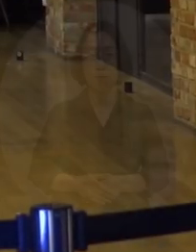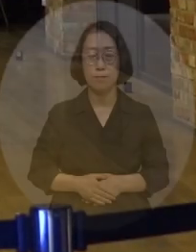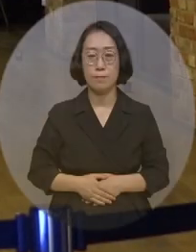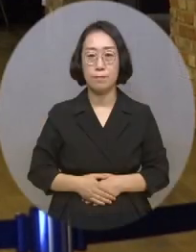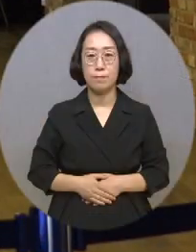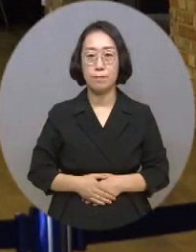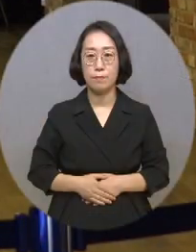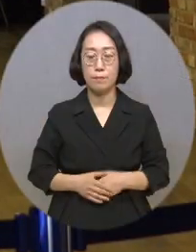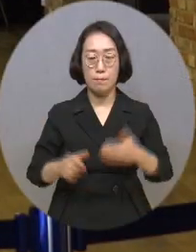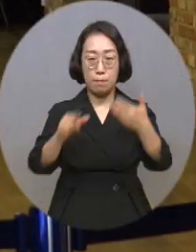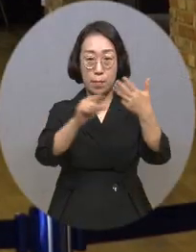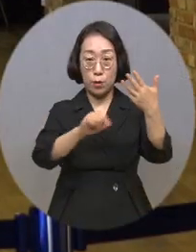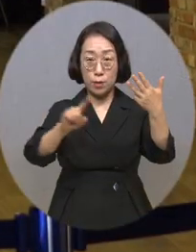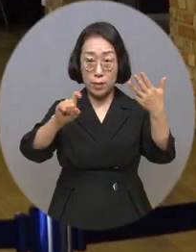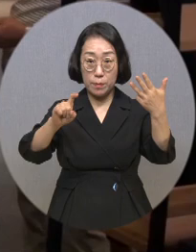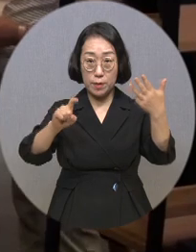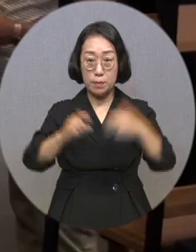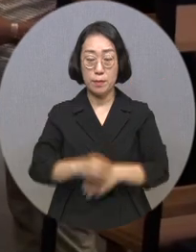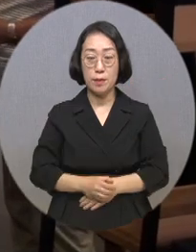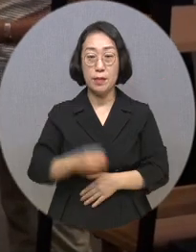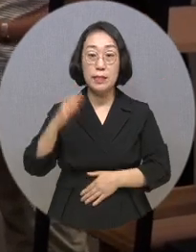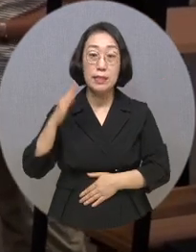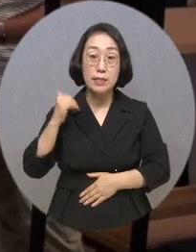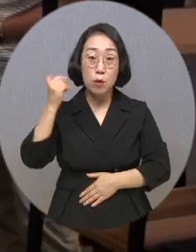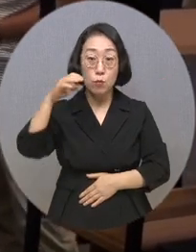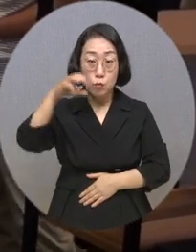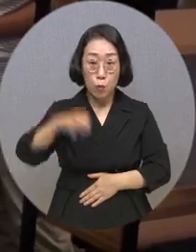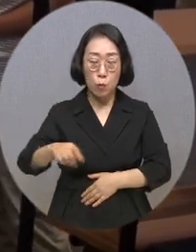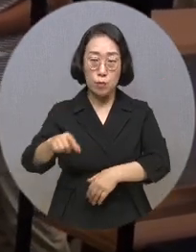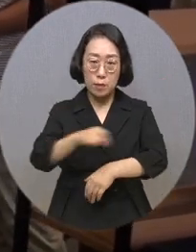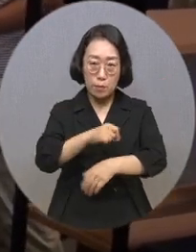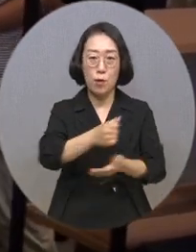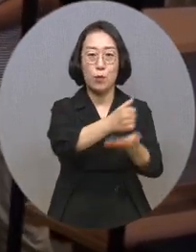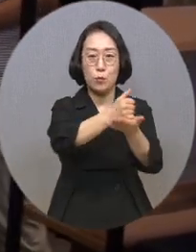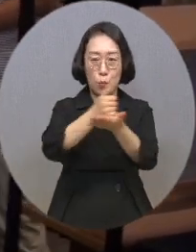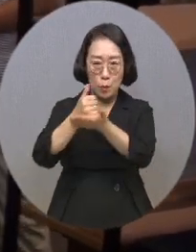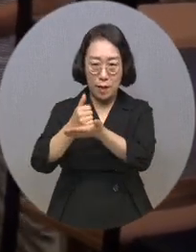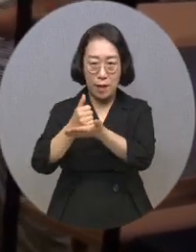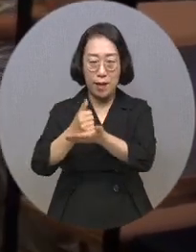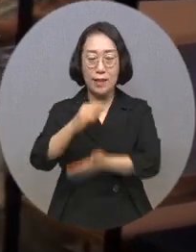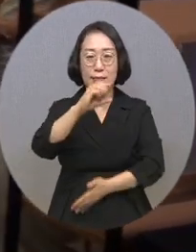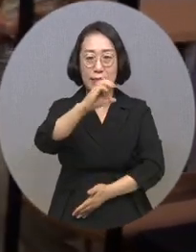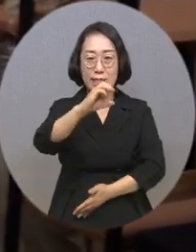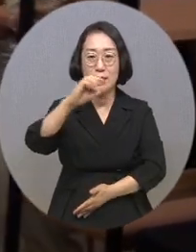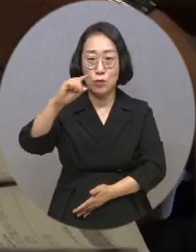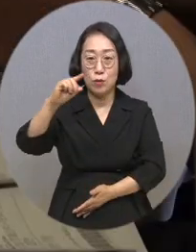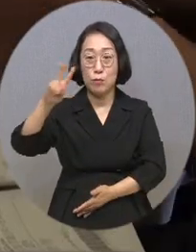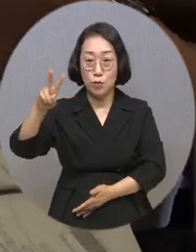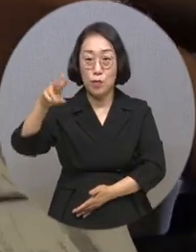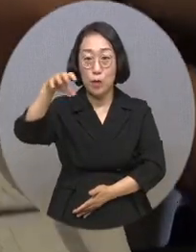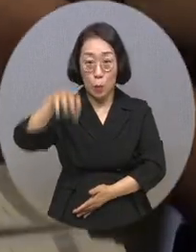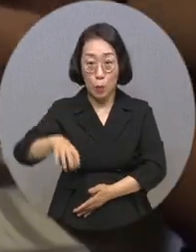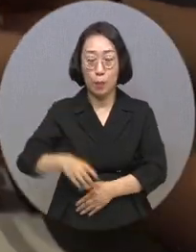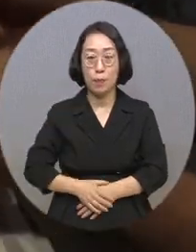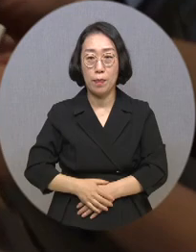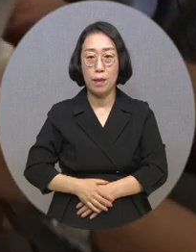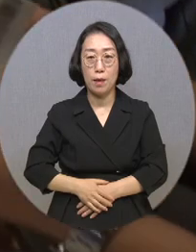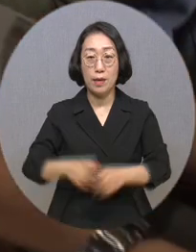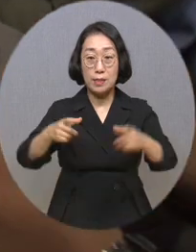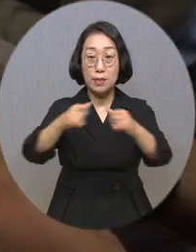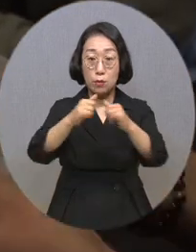지난 11일 의정부 CGV는 특별한 관람 행사를 진행했습니다. 이번 관람회는 시민 100여